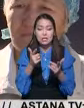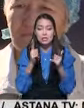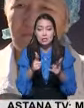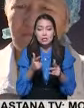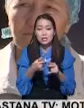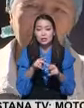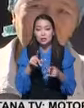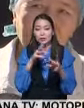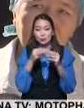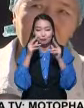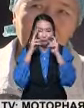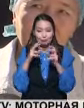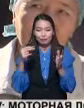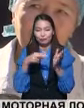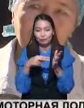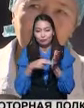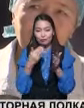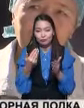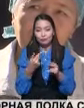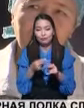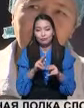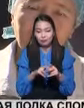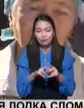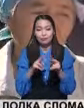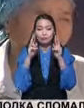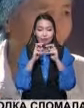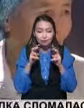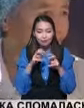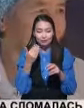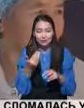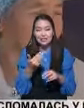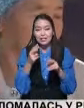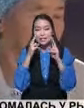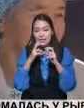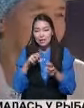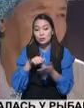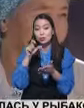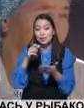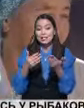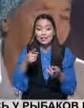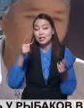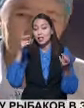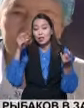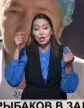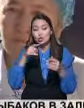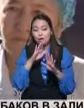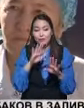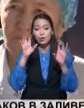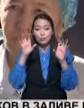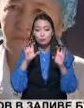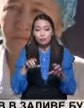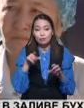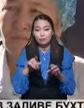данная оценка направляется в палату оценщиков, которая пересматривает, делается экспертиза. Если она не соответствует нормам, законом, то она